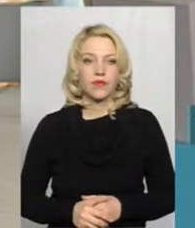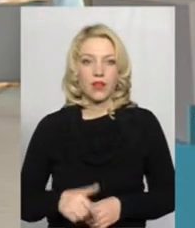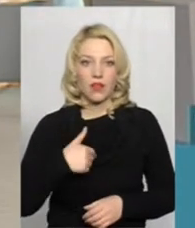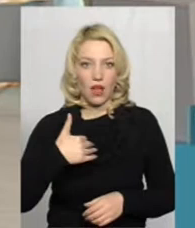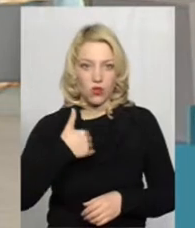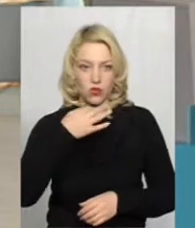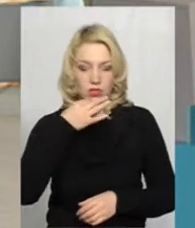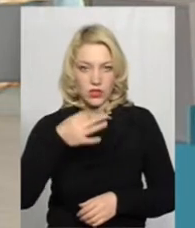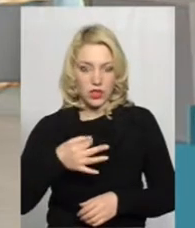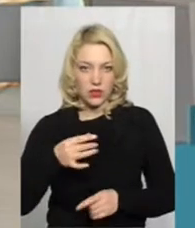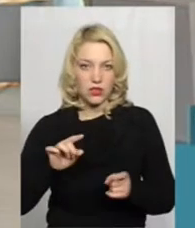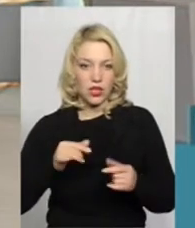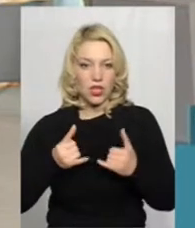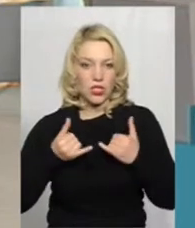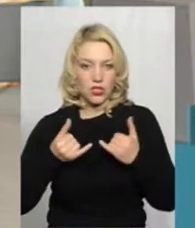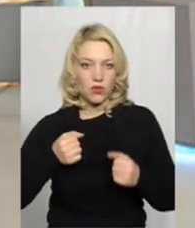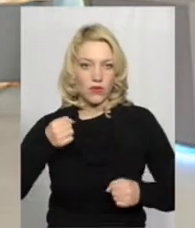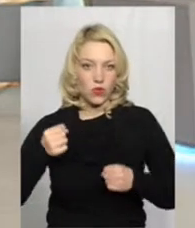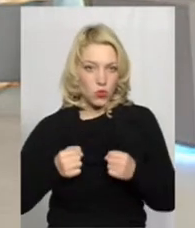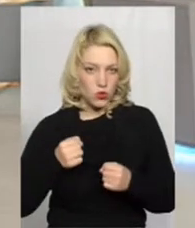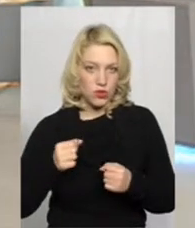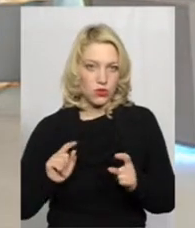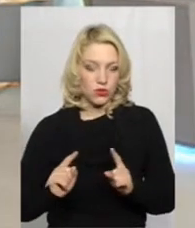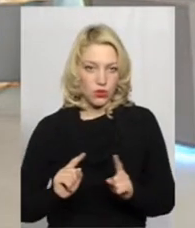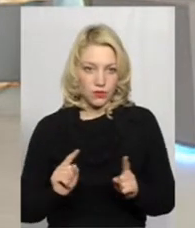Я хочу сказати, шановні друзі, що